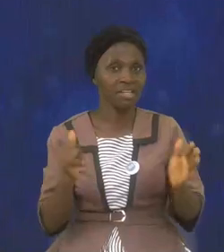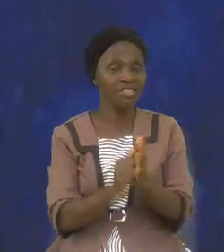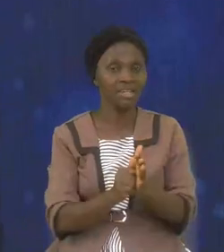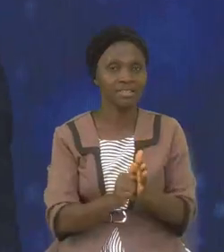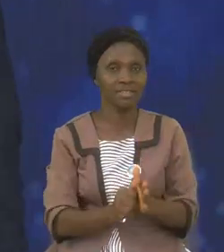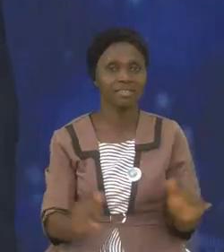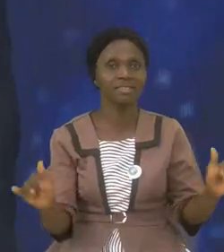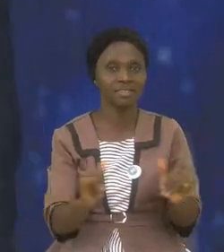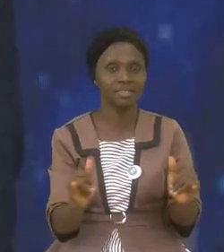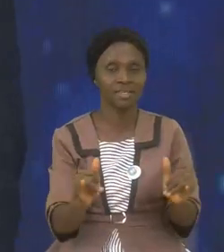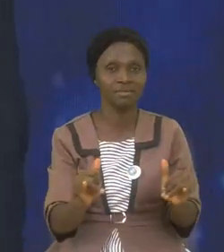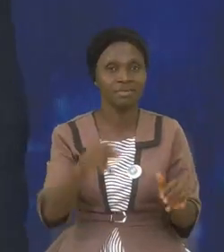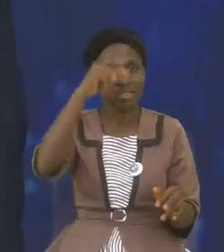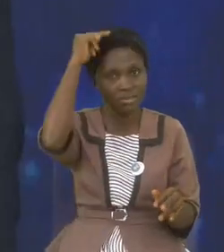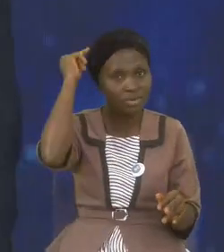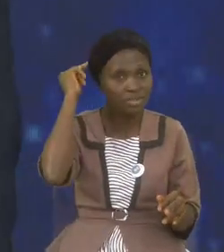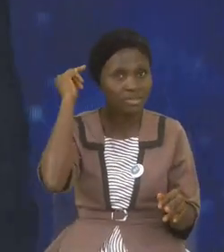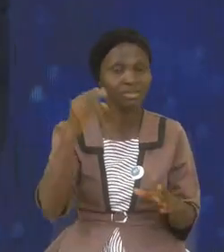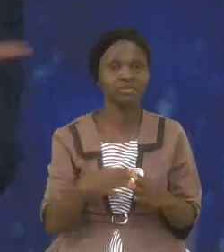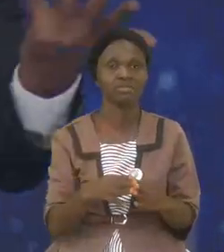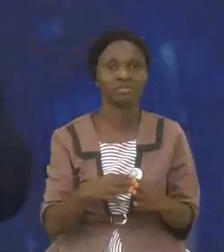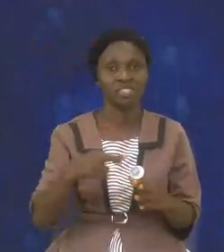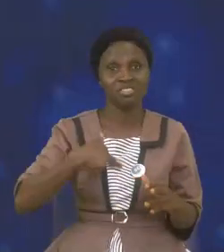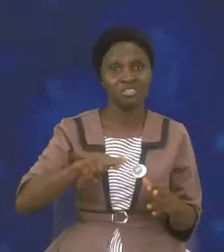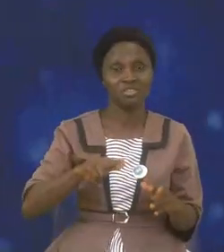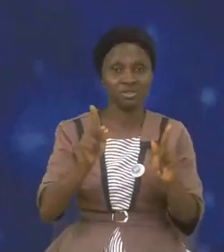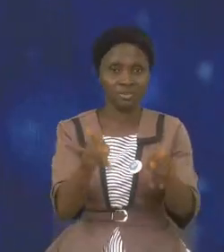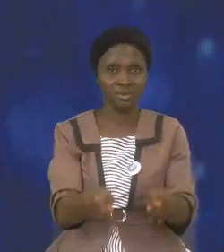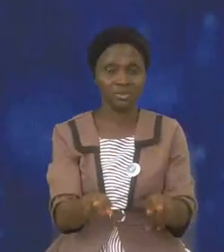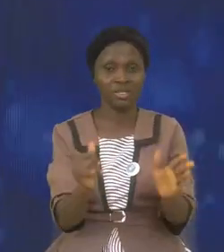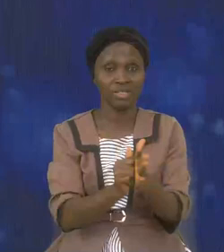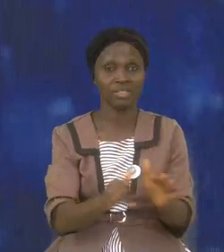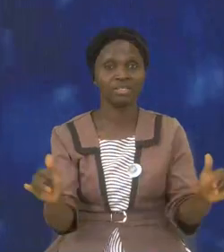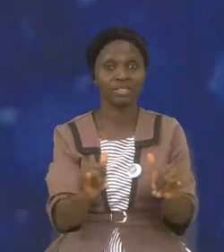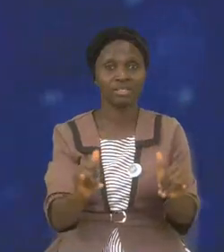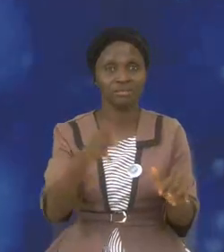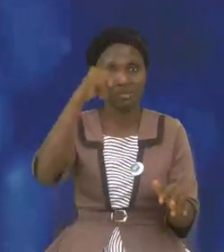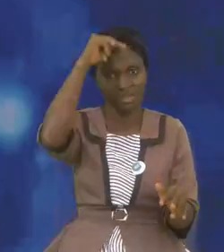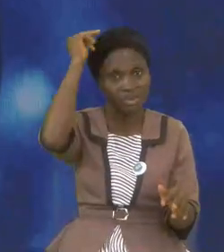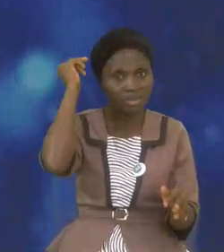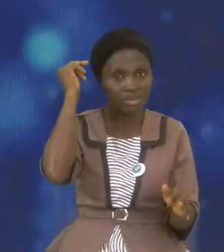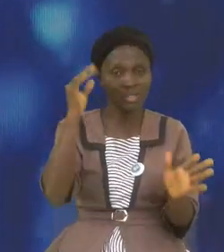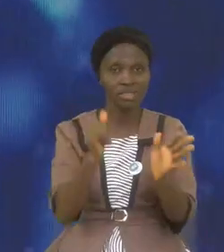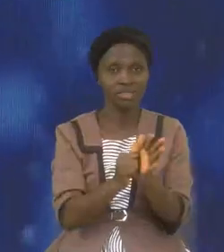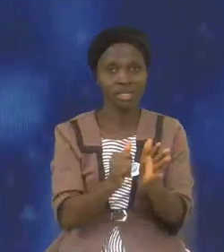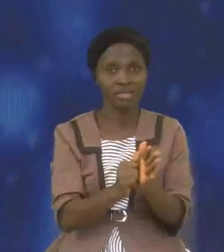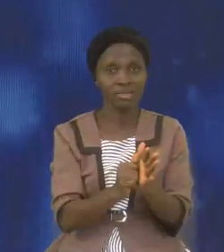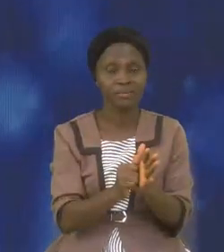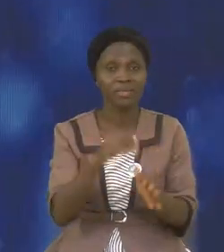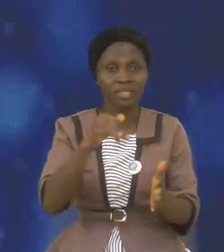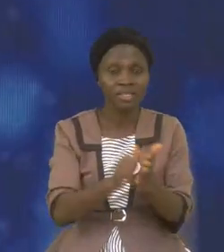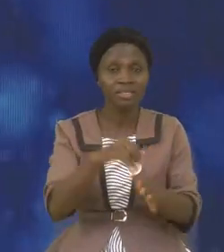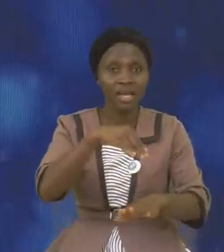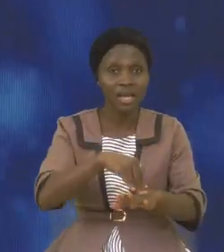Ce même Nebuchadnezzar, un homme religieux, ce Nebuchadnezzar,